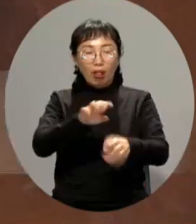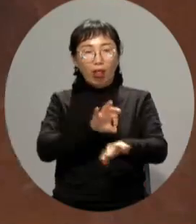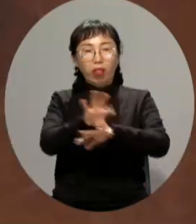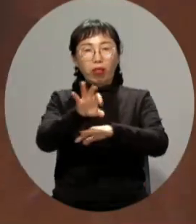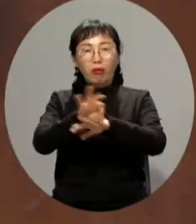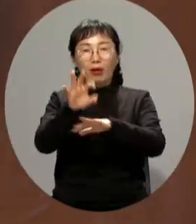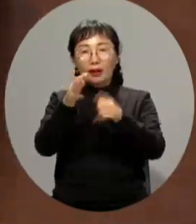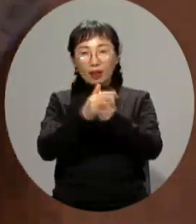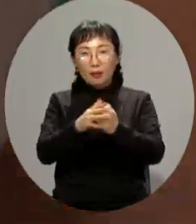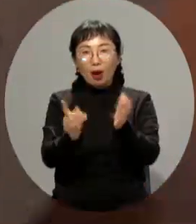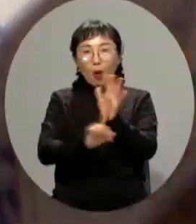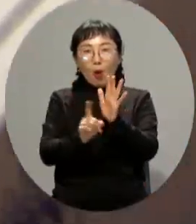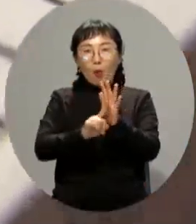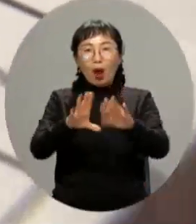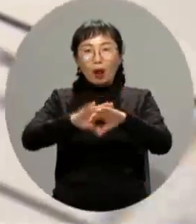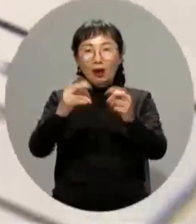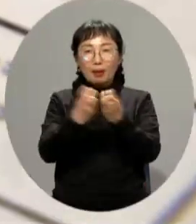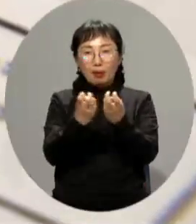홍보대책 강화가 필요하다고 지적했습니다